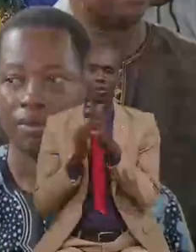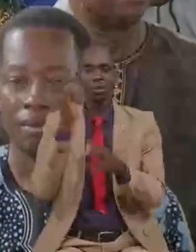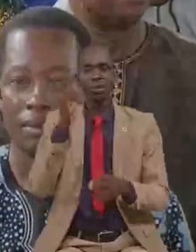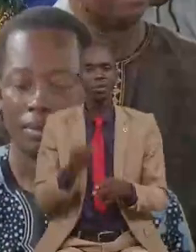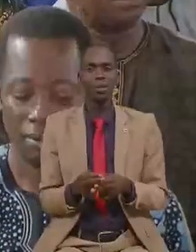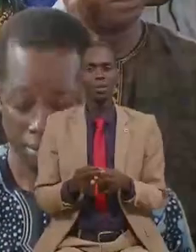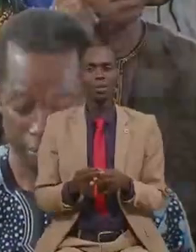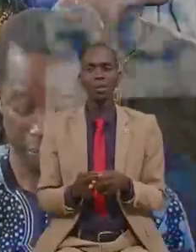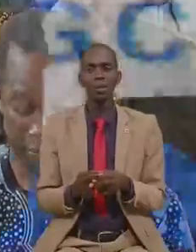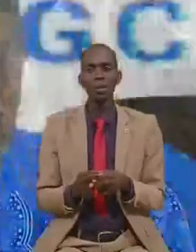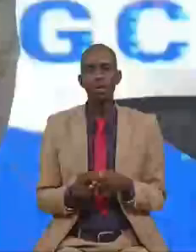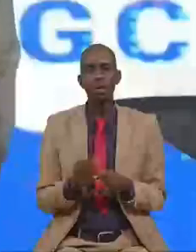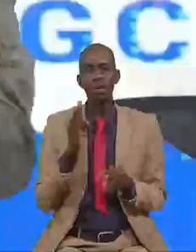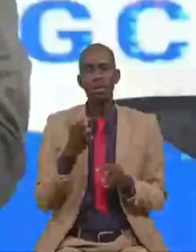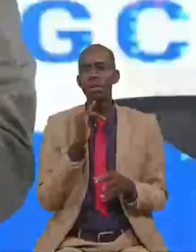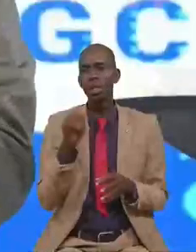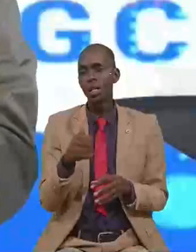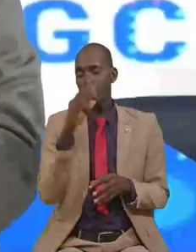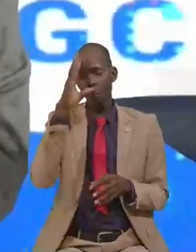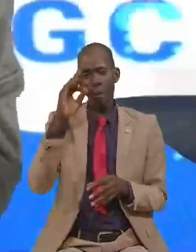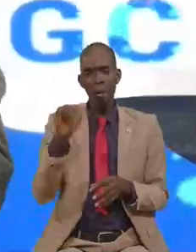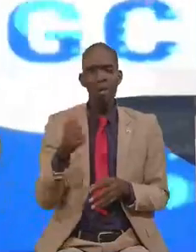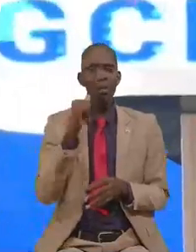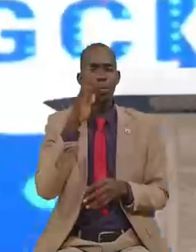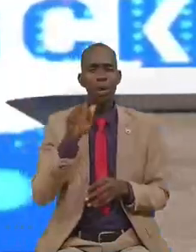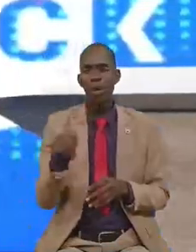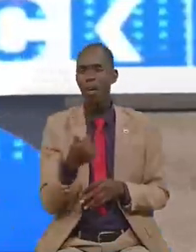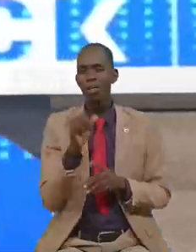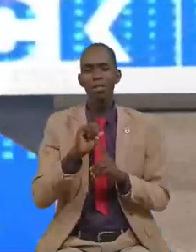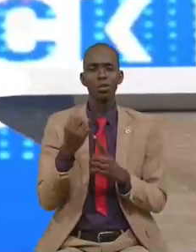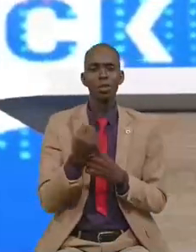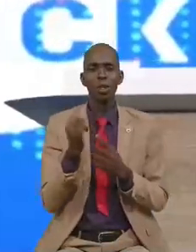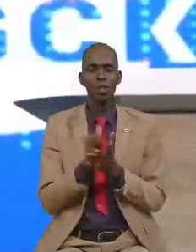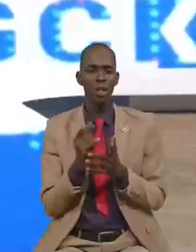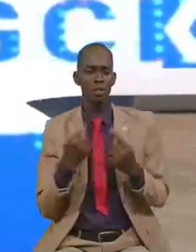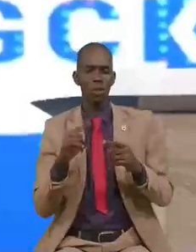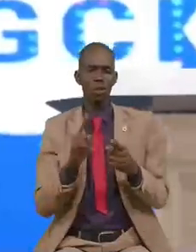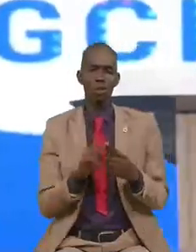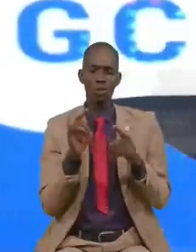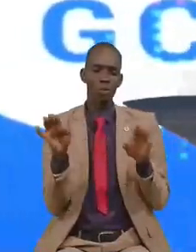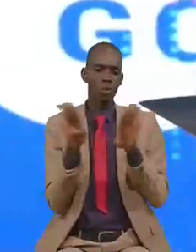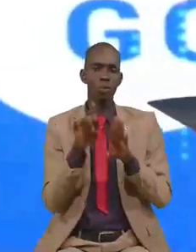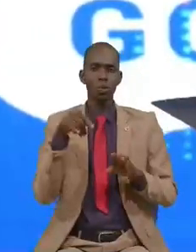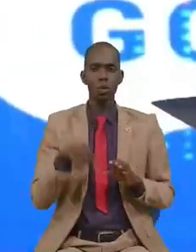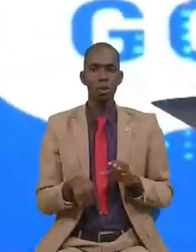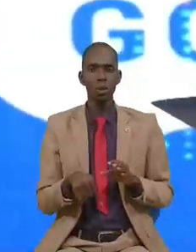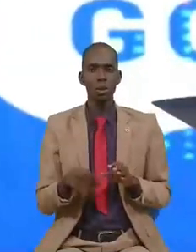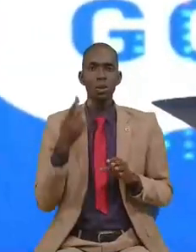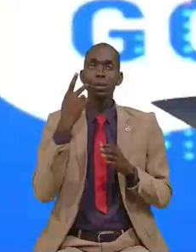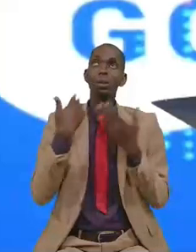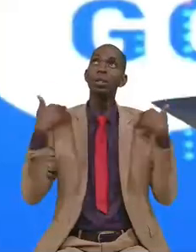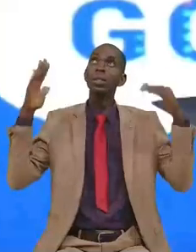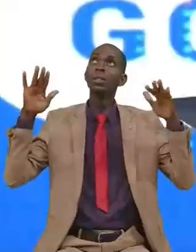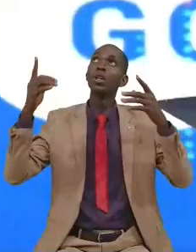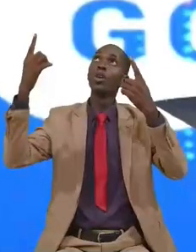Est-ce qu'il y a quelqu'un, une femme? S'il y a une situation qui va essayer de t'enfermer, regardez les anges qui viennent du